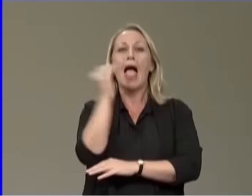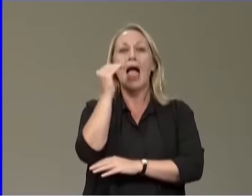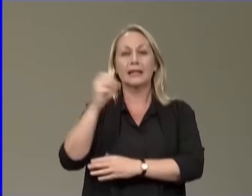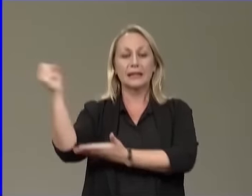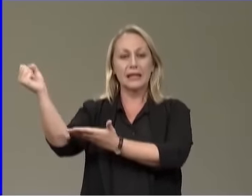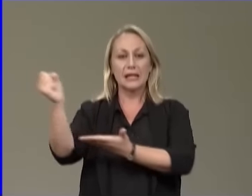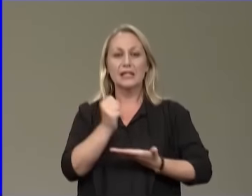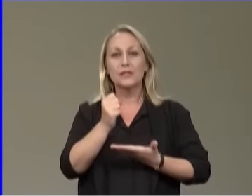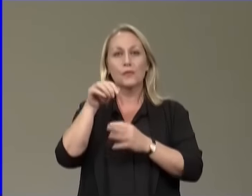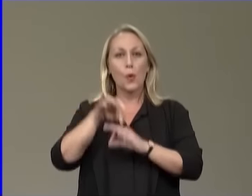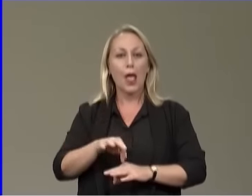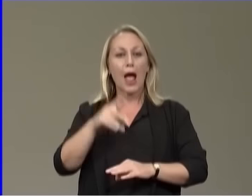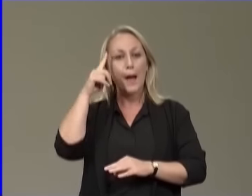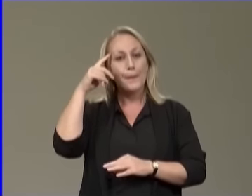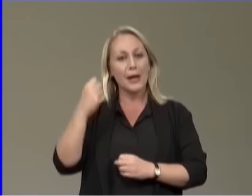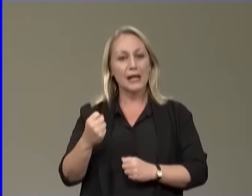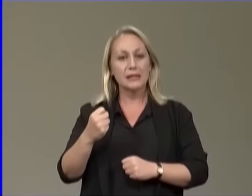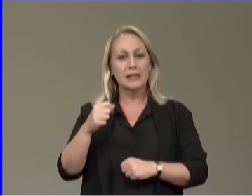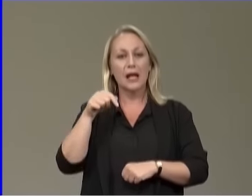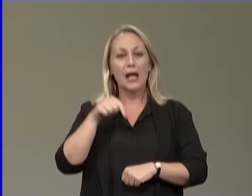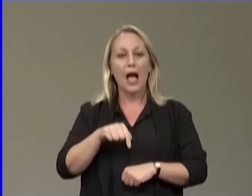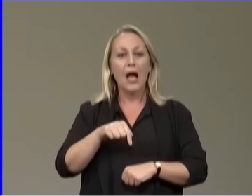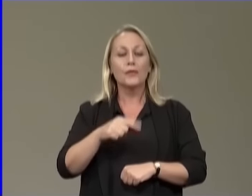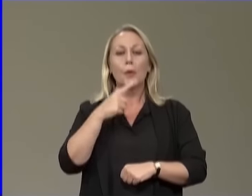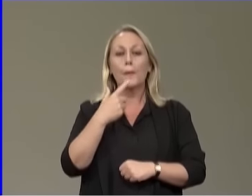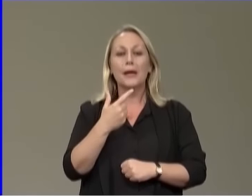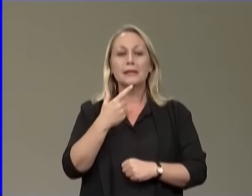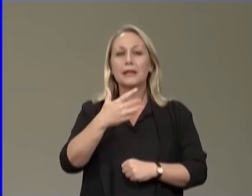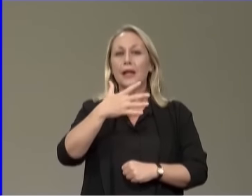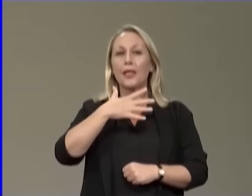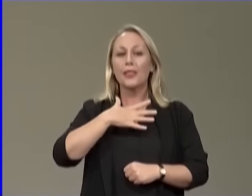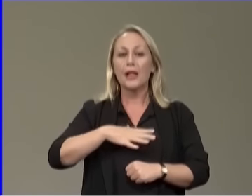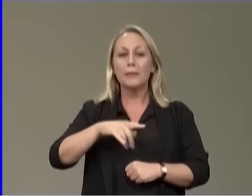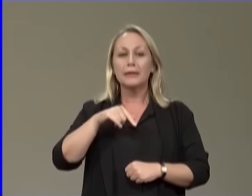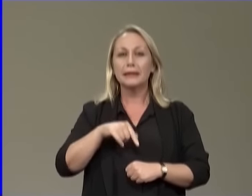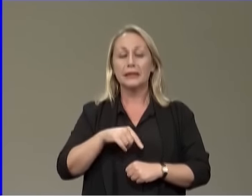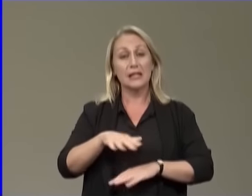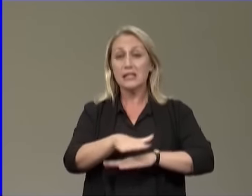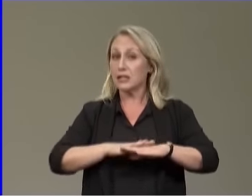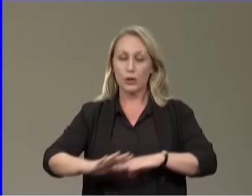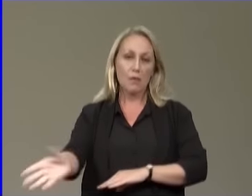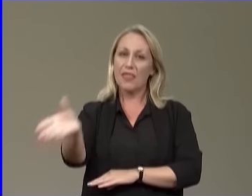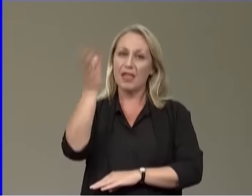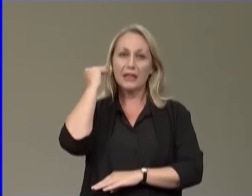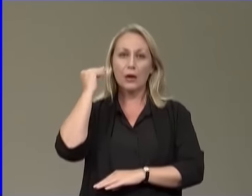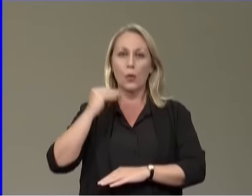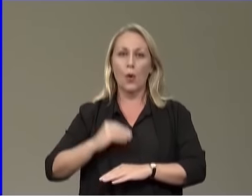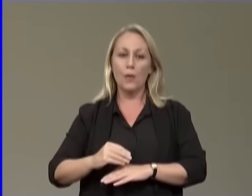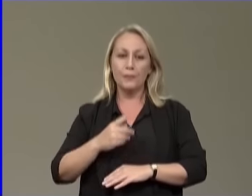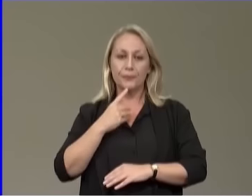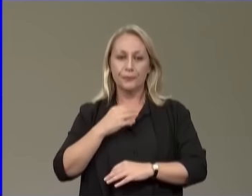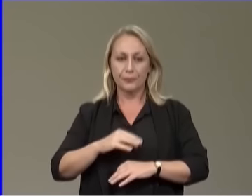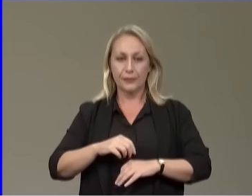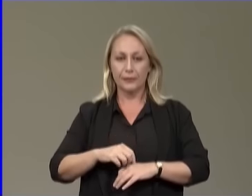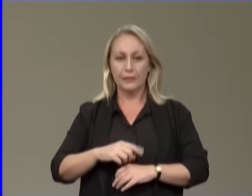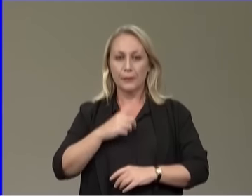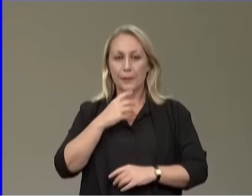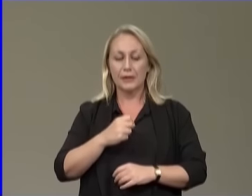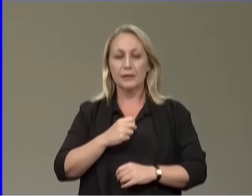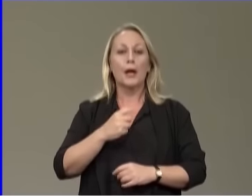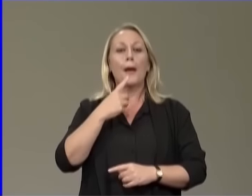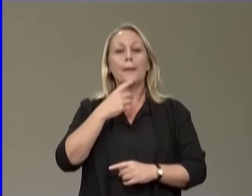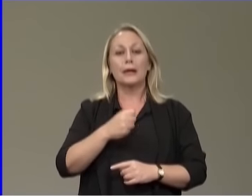των δηληστηρίων, αυτό το Δεκέμβριο, λίγο πριν τα Χριστούγεννα, θα διατεθούν 243 εκατομμύρια